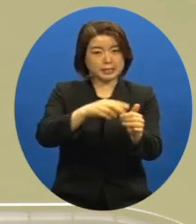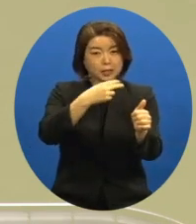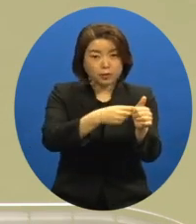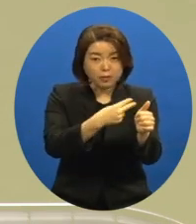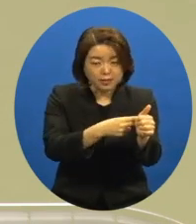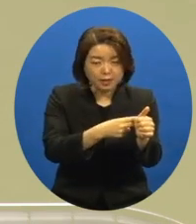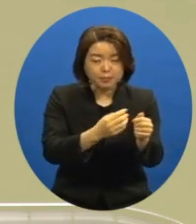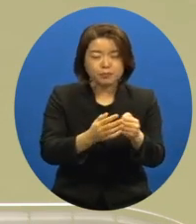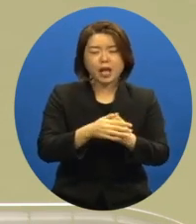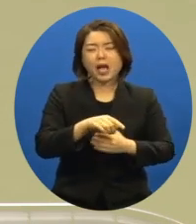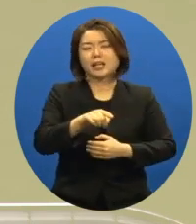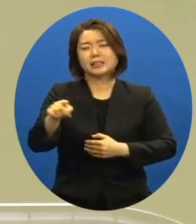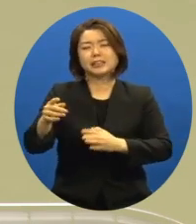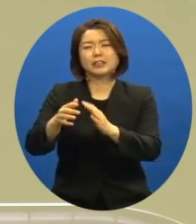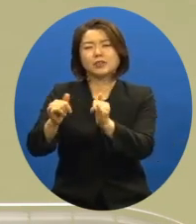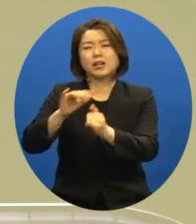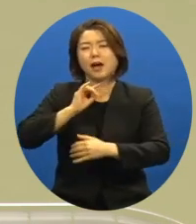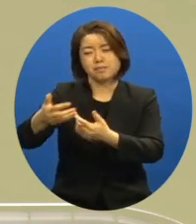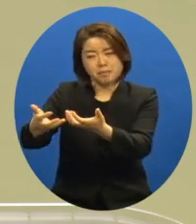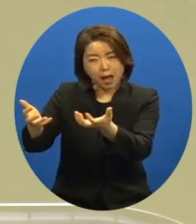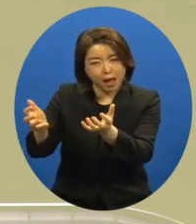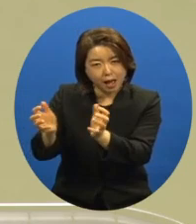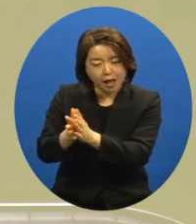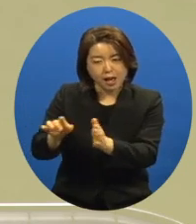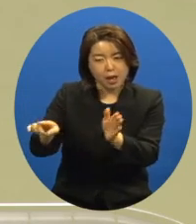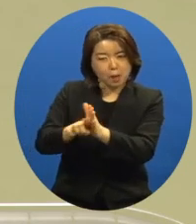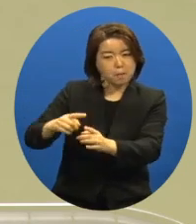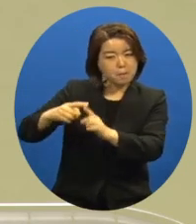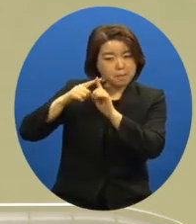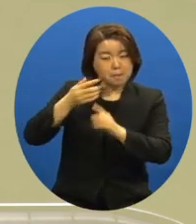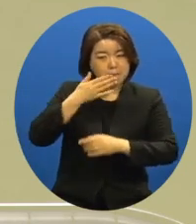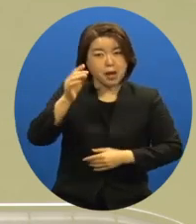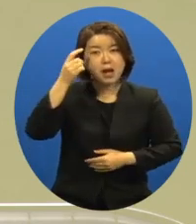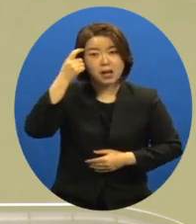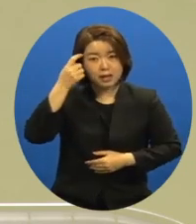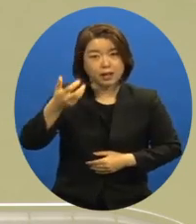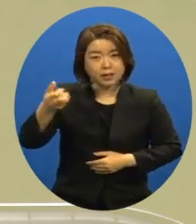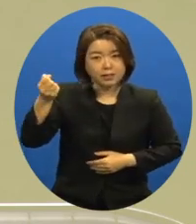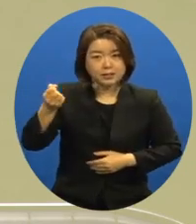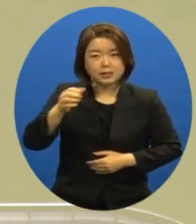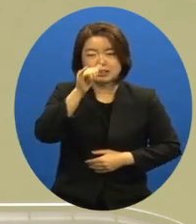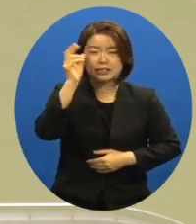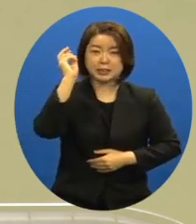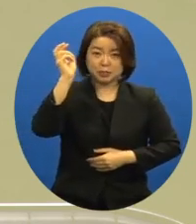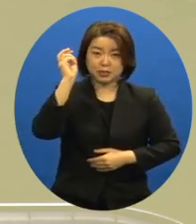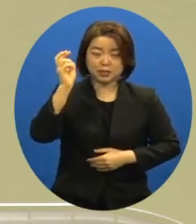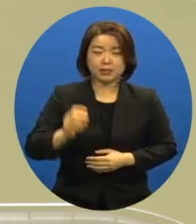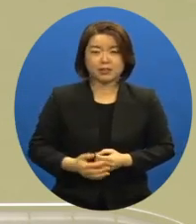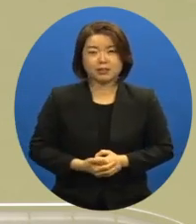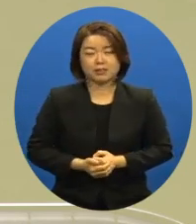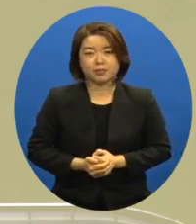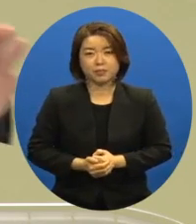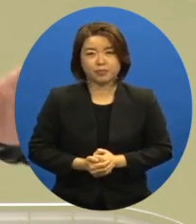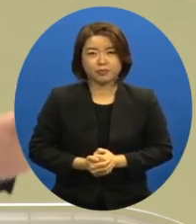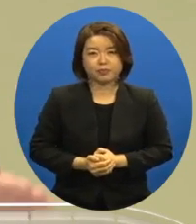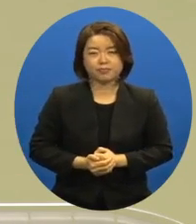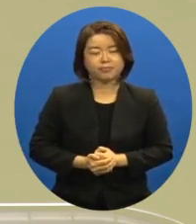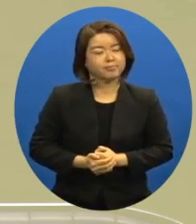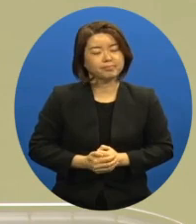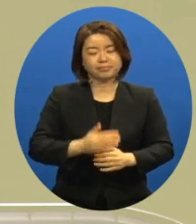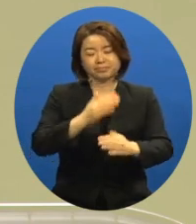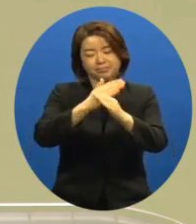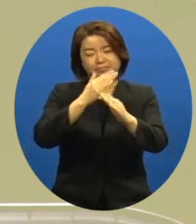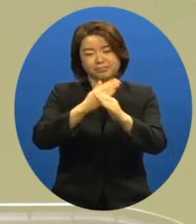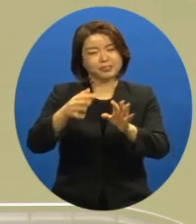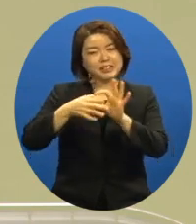교수님, 그런 분들이나 순교할 수 있지 않겠나 생각하는 분도 있을지 모르겠습니다. 전혀